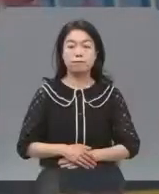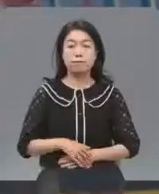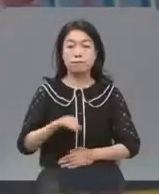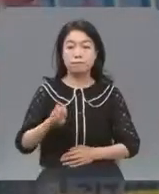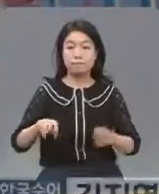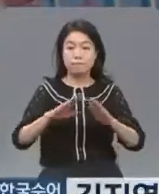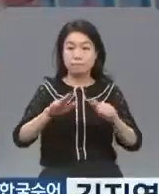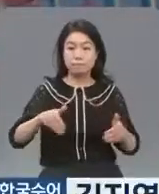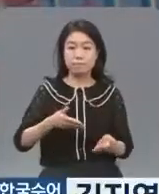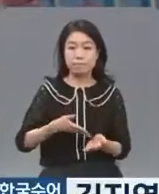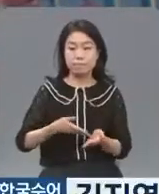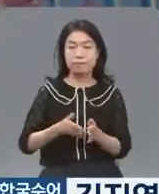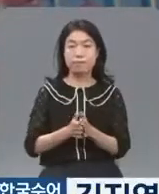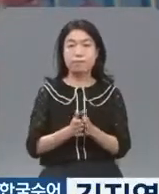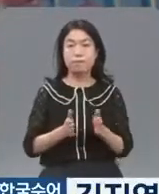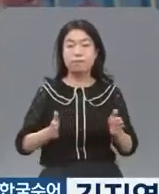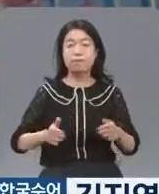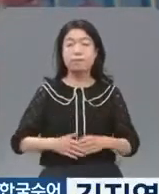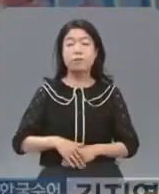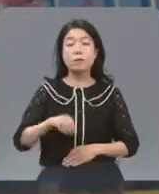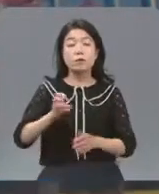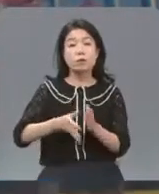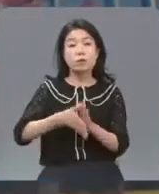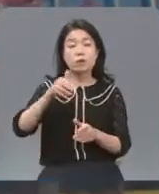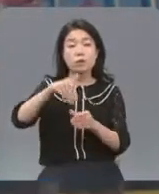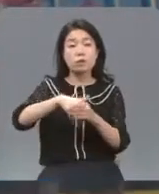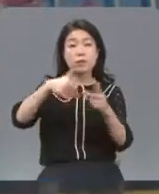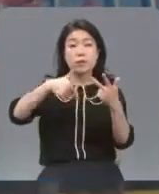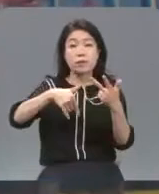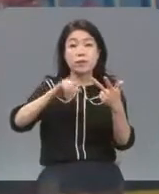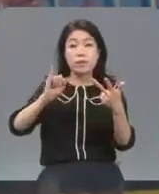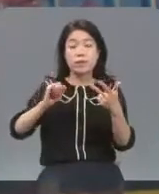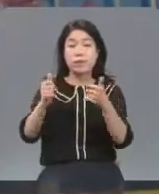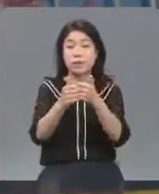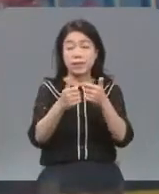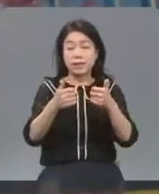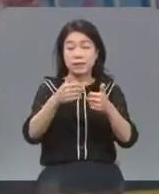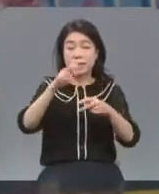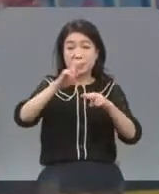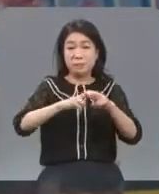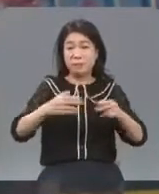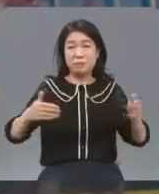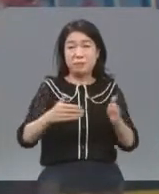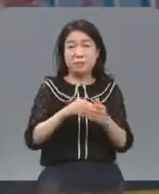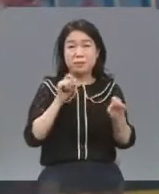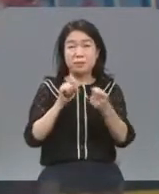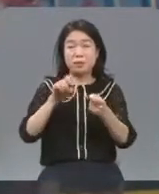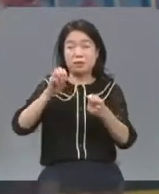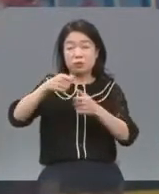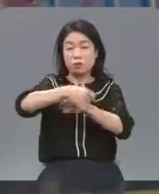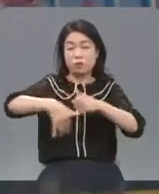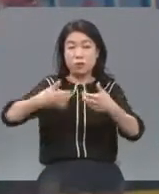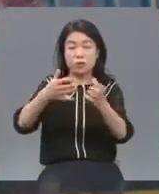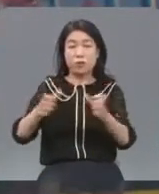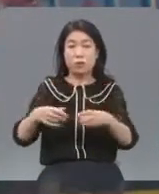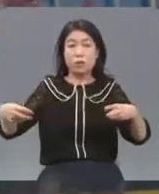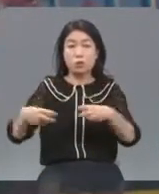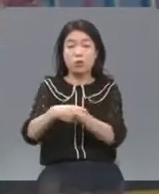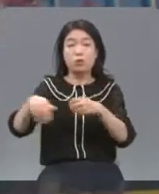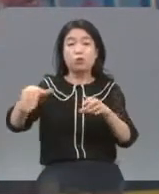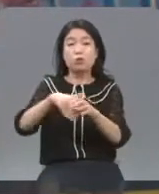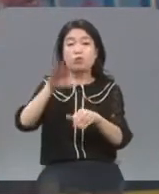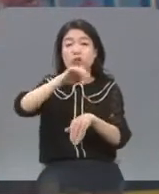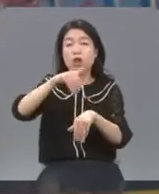계속해서 관계 전남 뿐이었습니다 황제 씨가 민선 7기 임기 종료를 앞두고 반드시 산업 기관이 높아 교통 운하